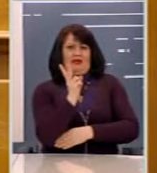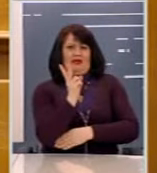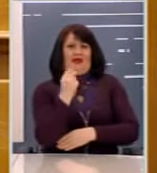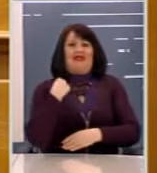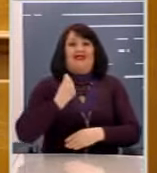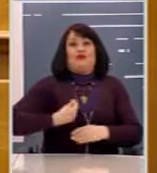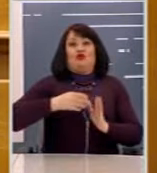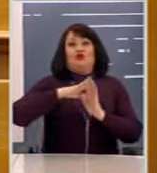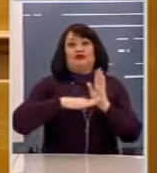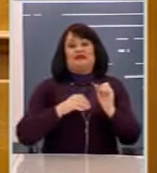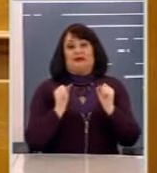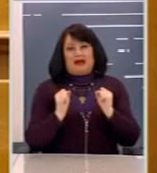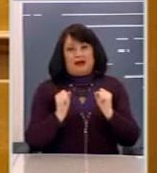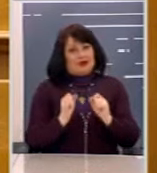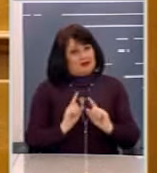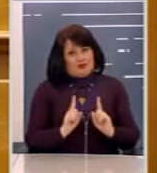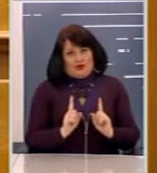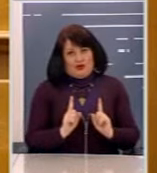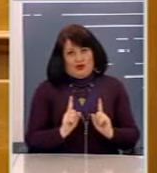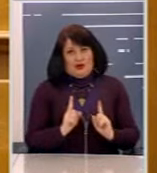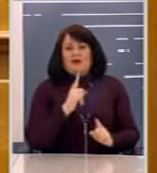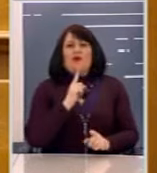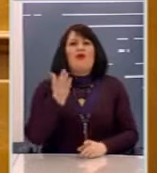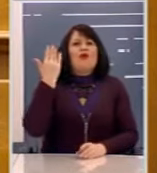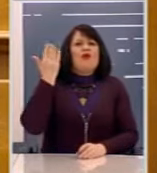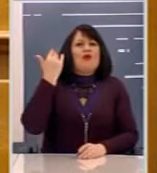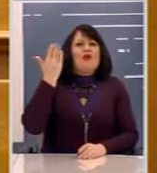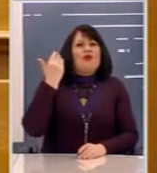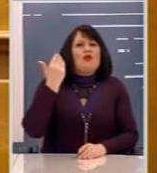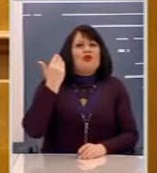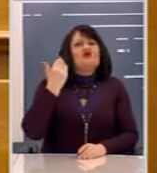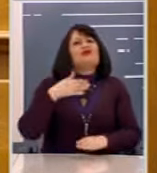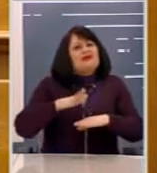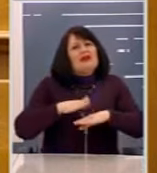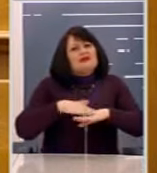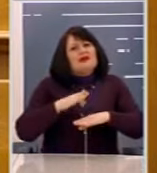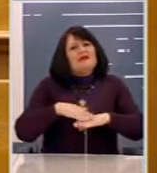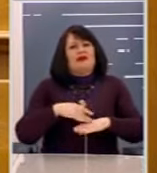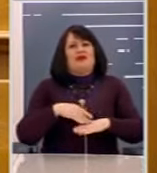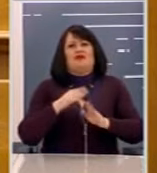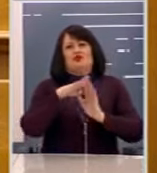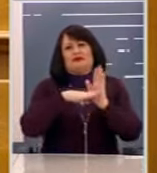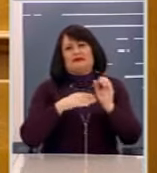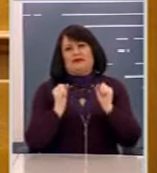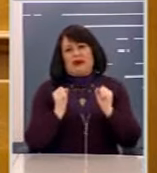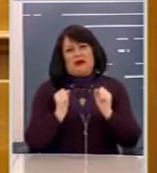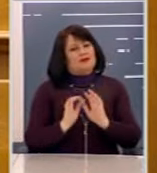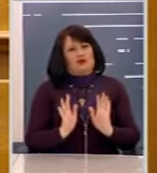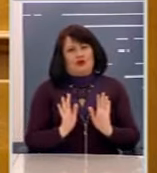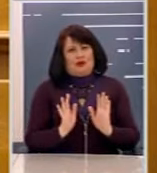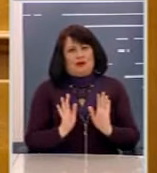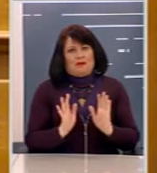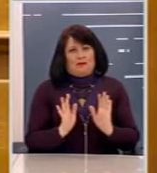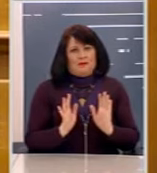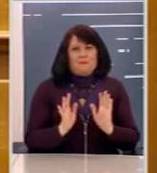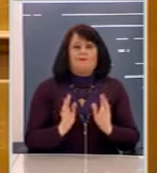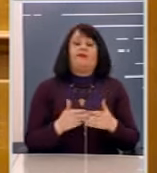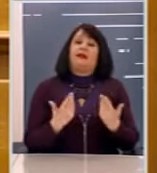σύστημα υγείας, όπως γινόταν κατ' επανάληψη στο παρελθόν, και να